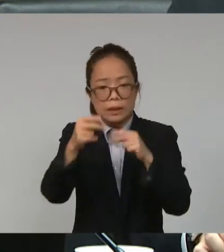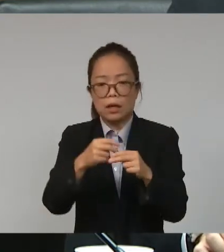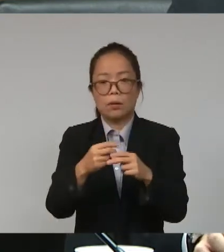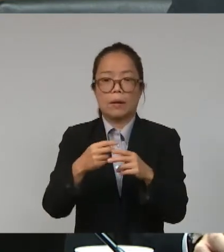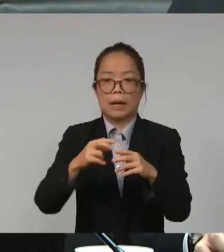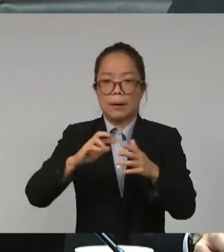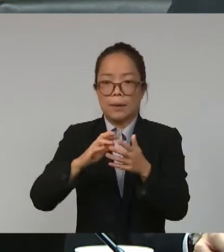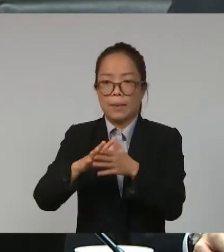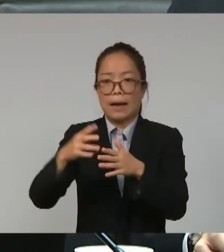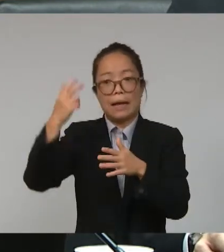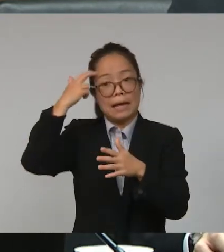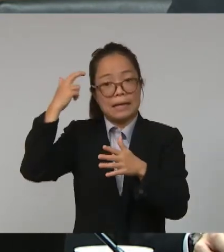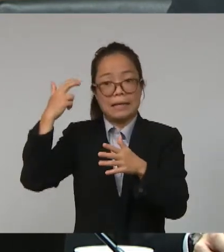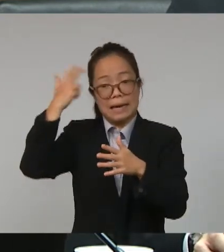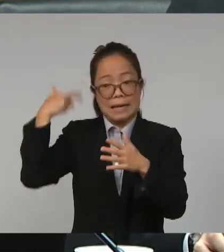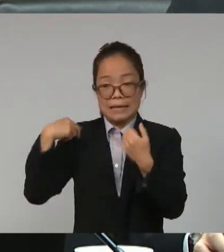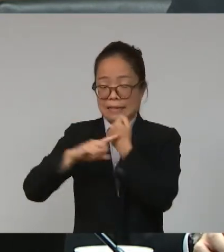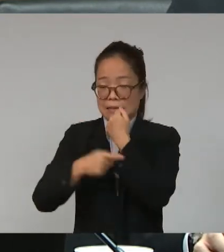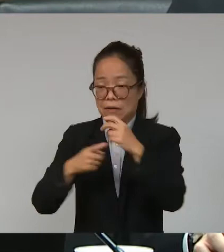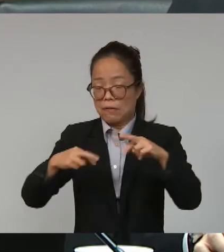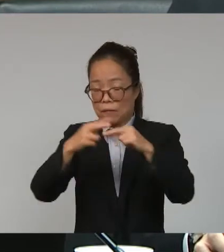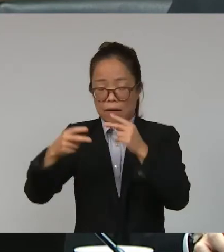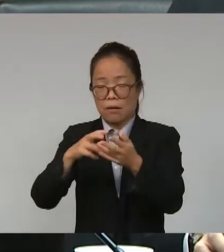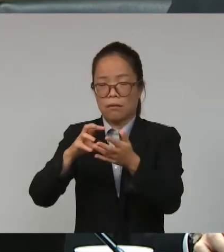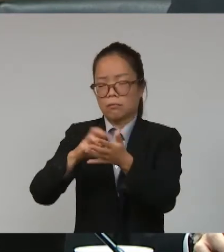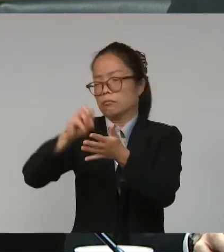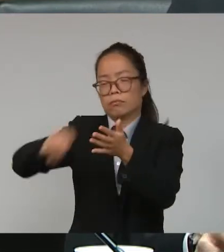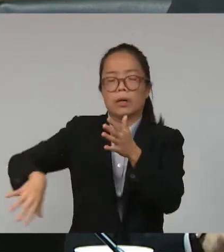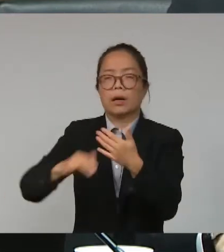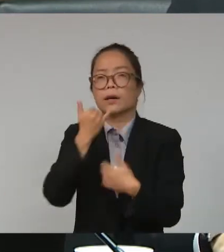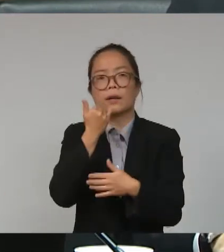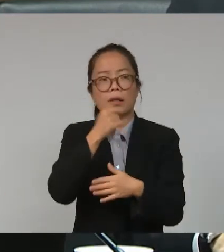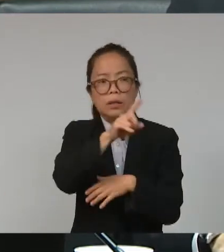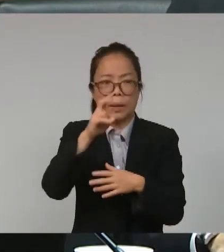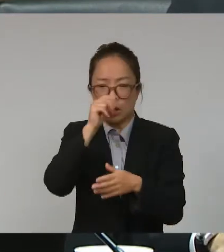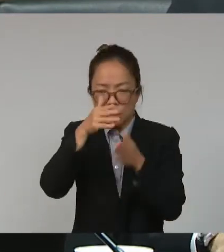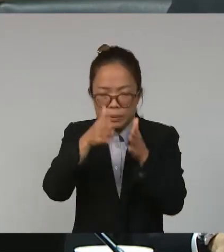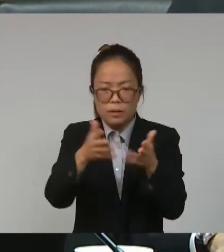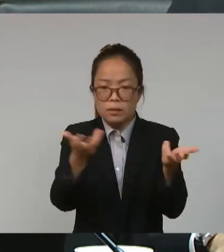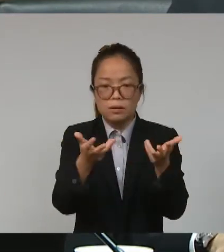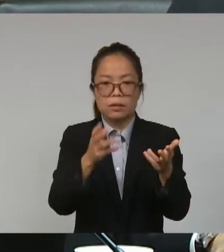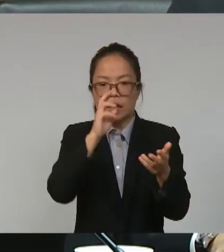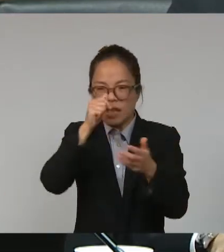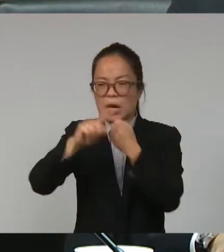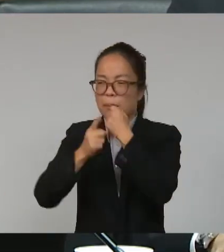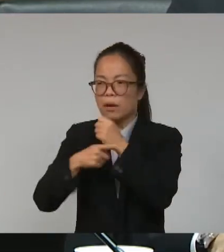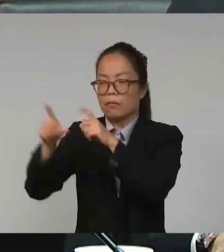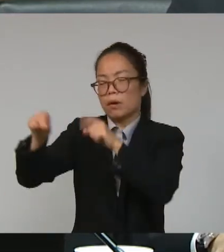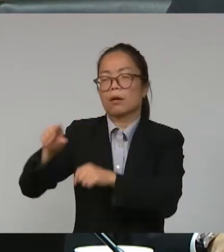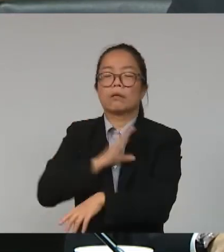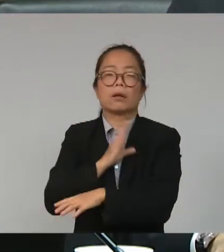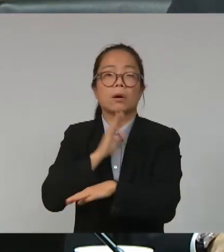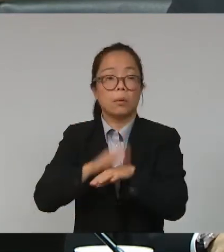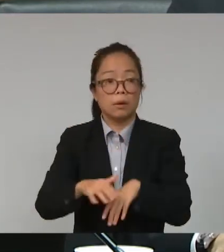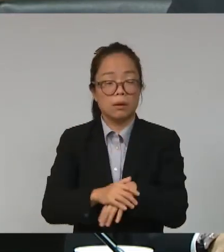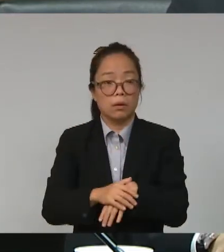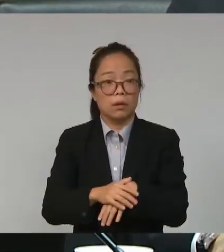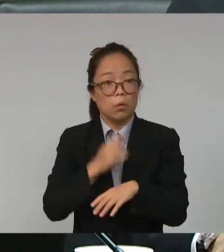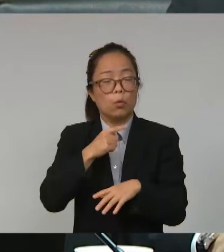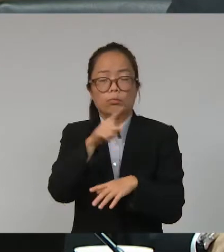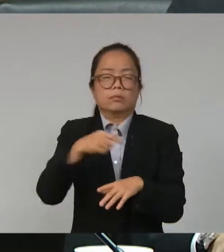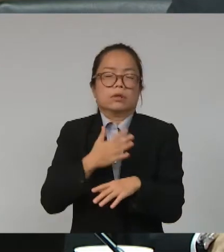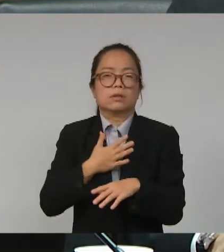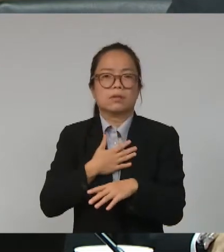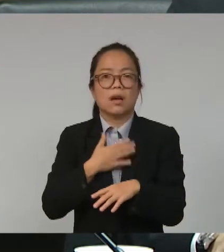投把它排除。实际上我们学过法学书论就知道了，特别规事项当然就应用特别法，就是宪法。所以总之我们可以，如